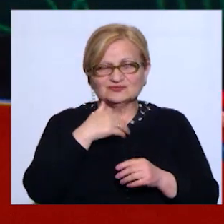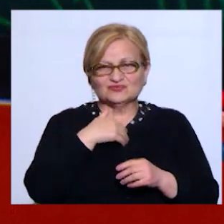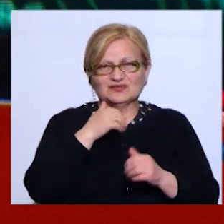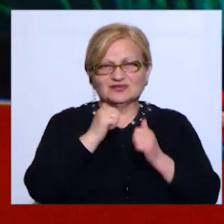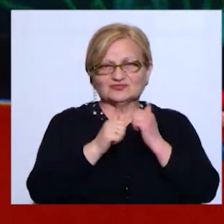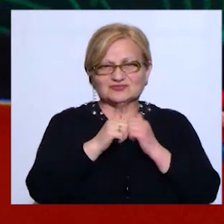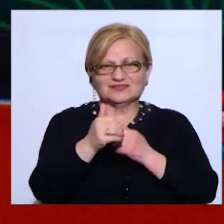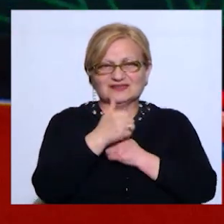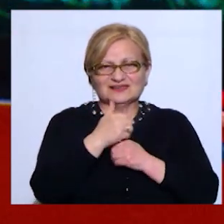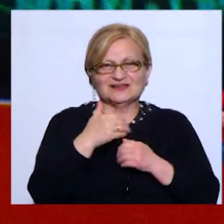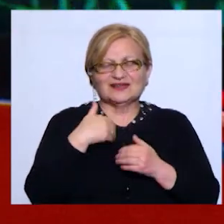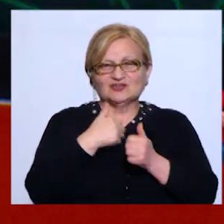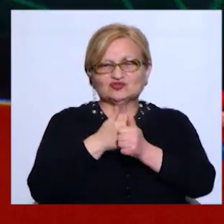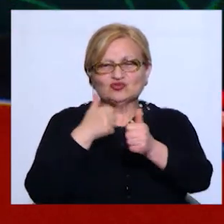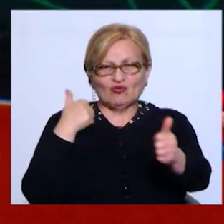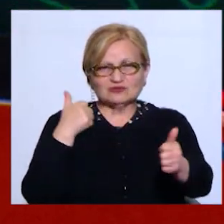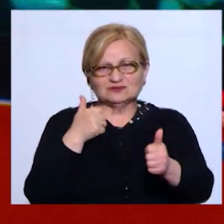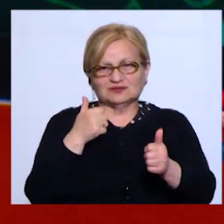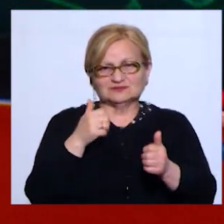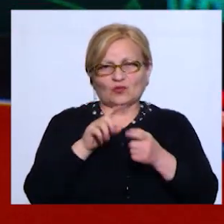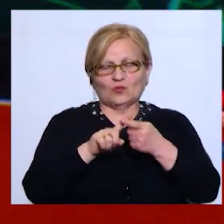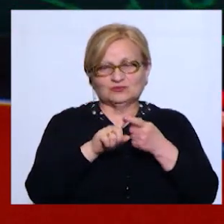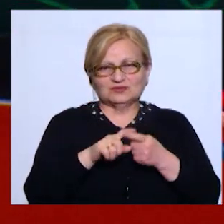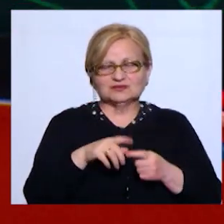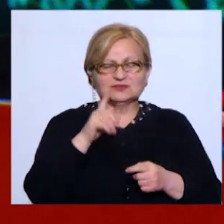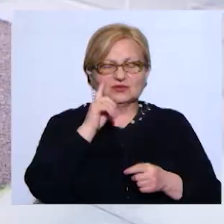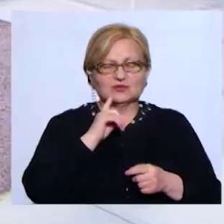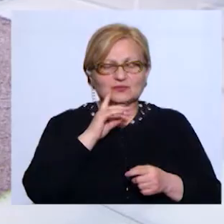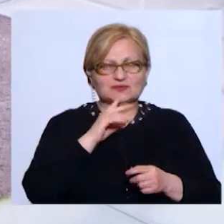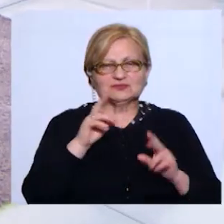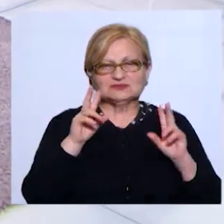ხოლმე ერთმანეთს და მოგვიწევს ესე შორითი კომუნიკაცია. აბა დროებით.